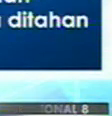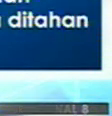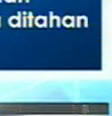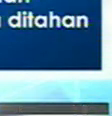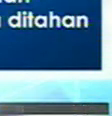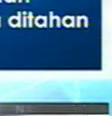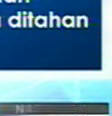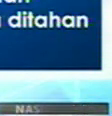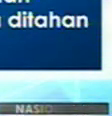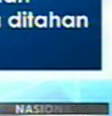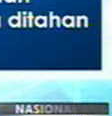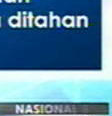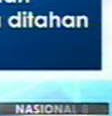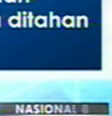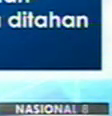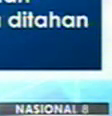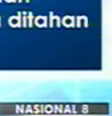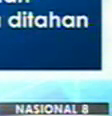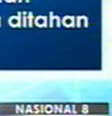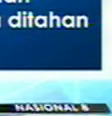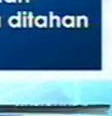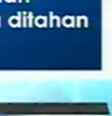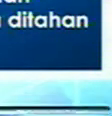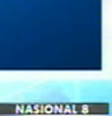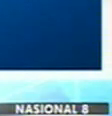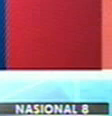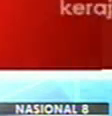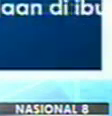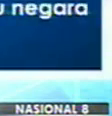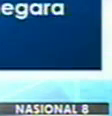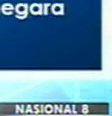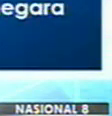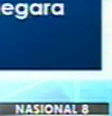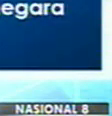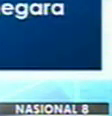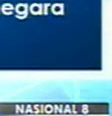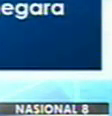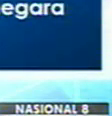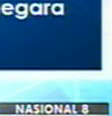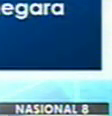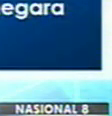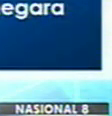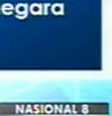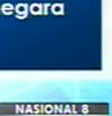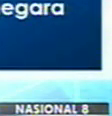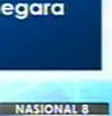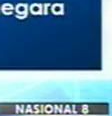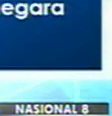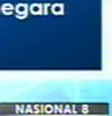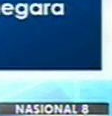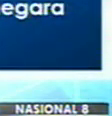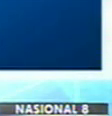sementara dua lagi suspek berumur antara 23 hingga 28 tahun berkhidmat di salah sebuah jabatan kerajaan di ibu